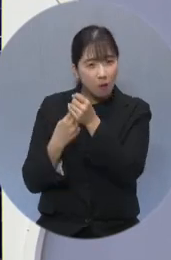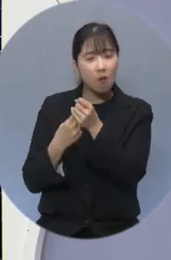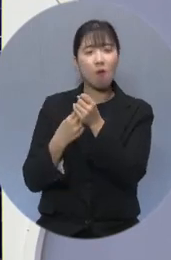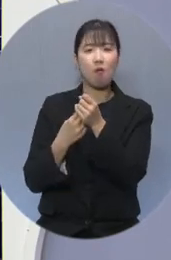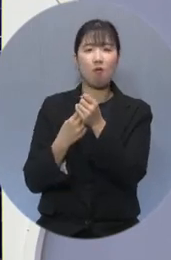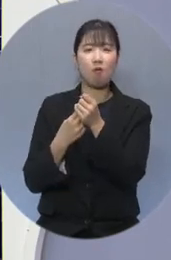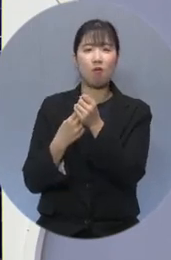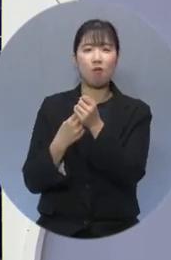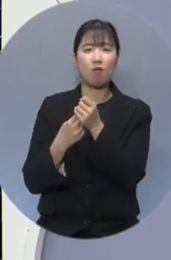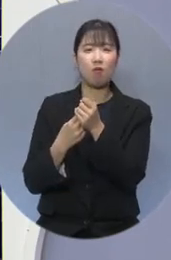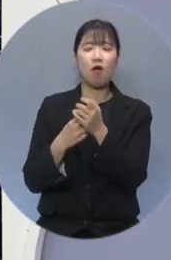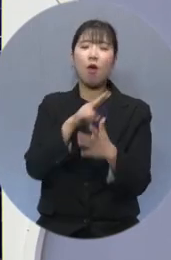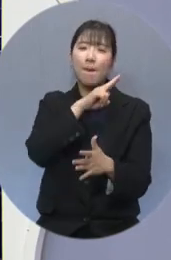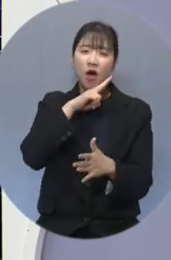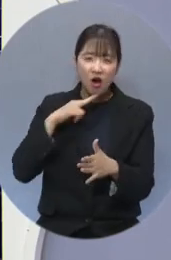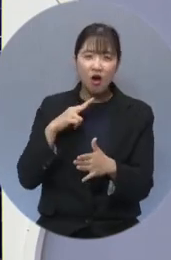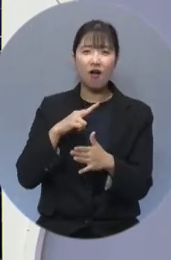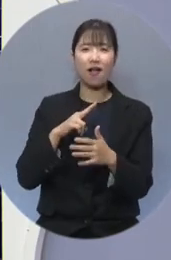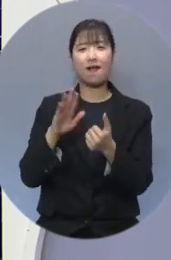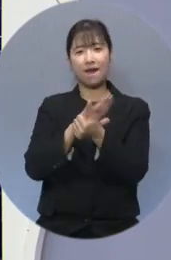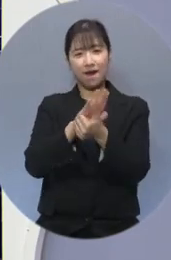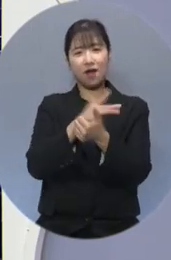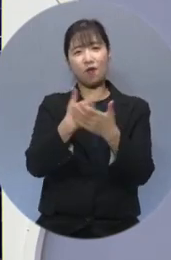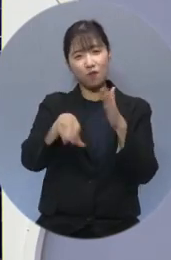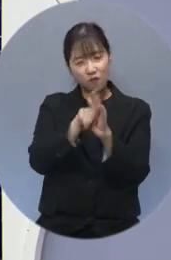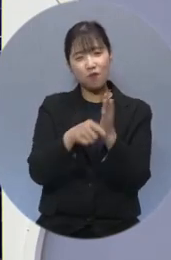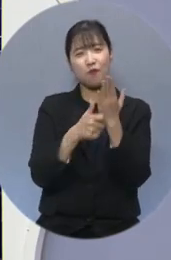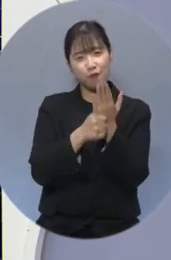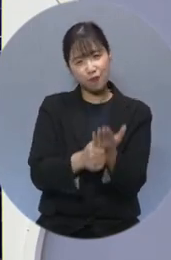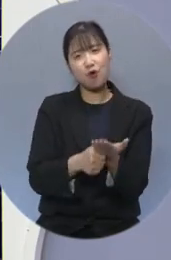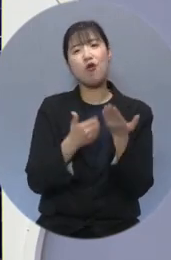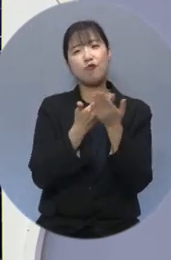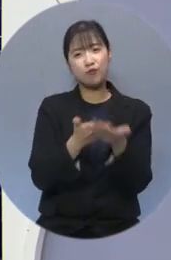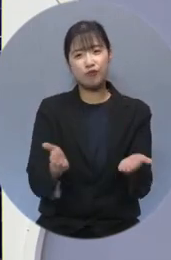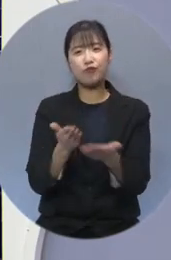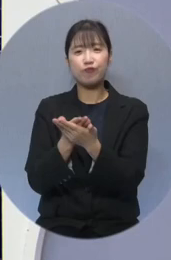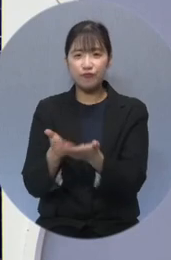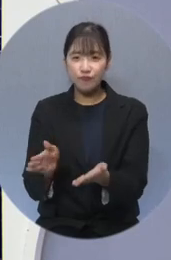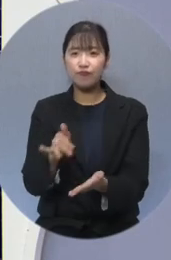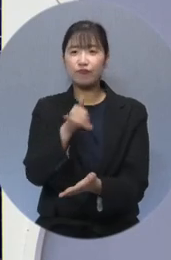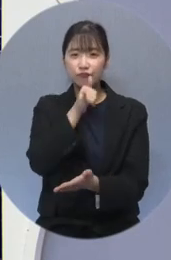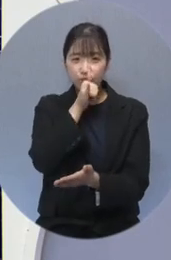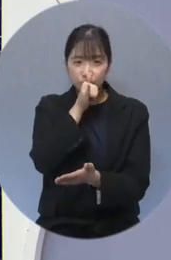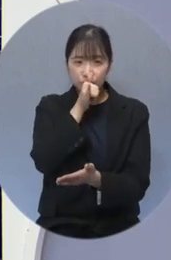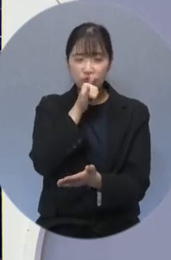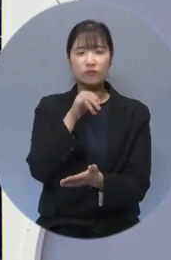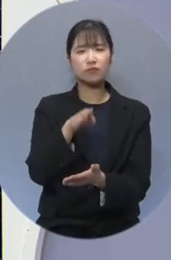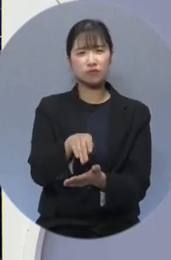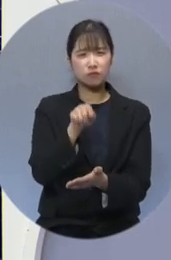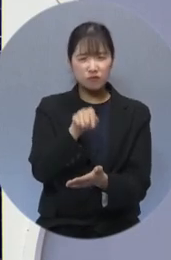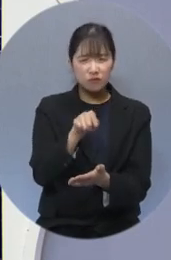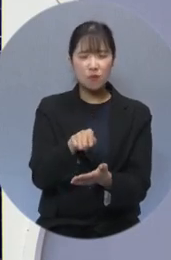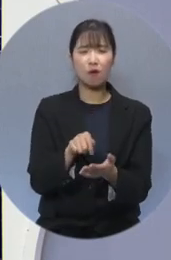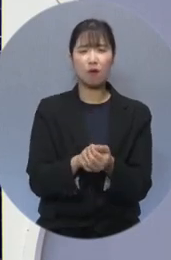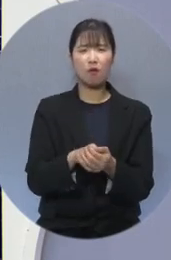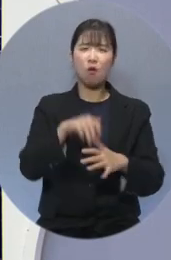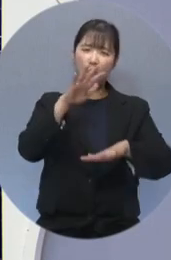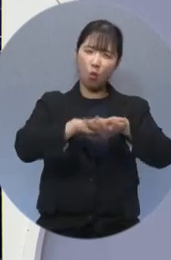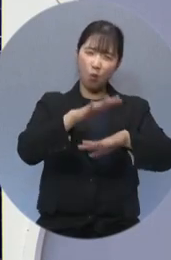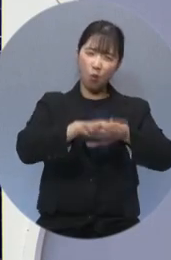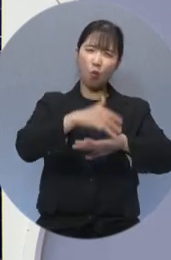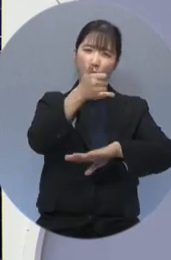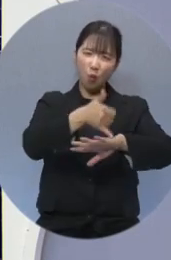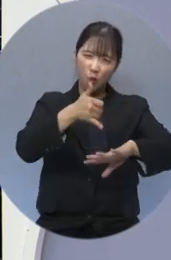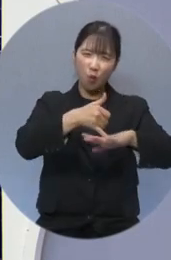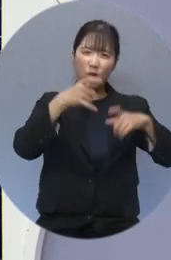미용실들 좀 편하게 다니시라고 이제 이용권들을 드리는 사업들 같은 거는 사실은 농촌 지역이 있기